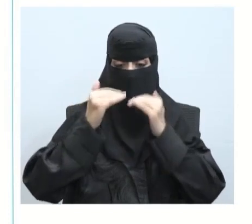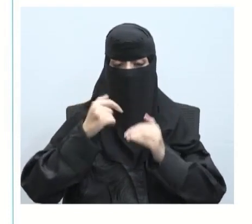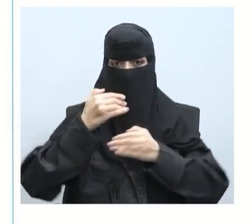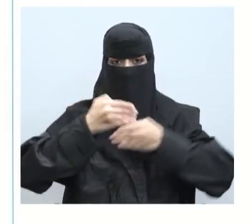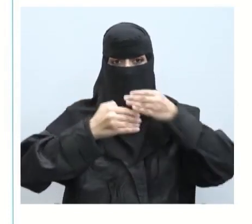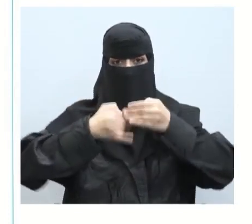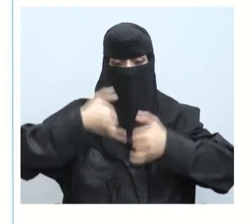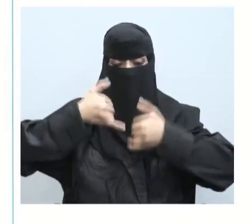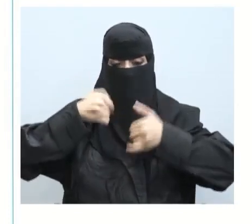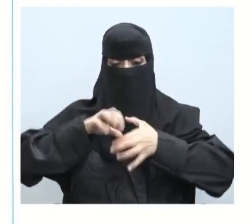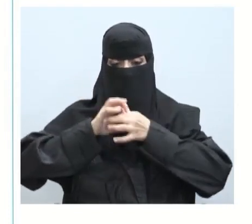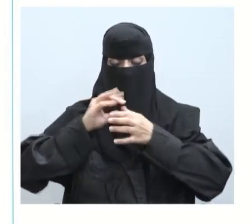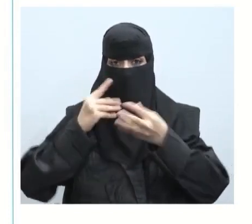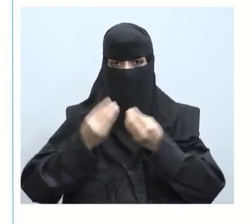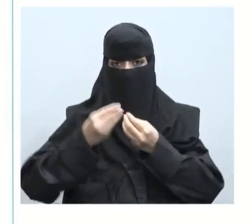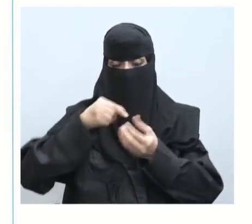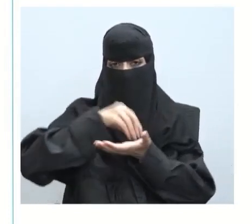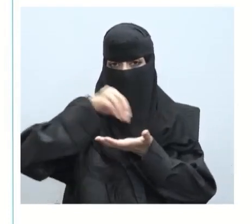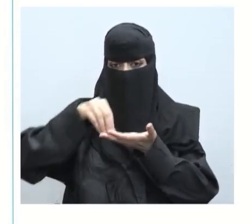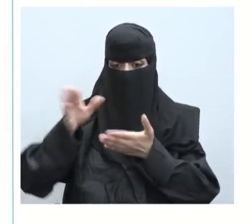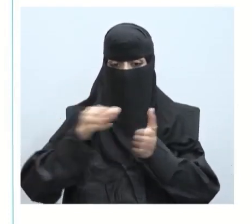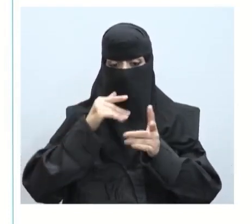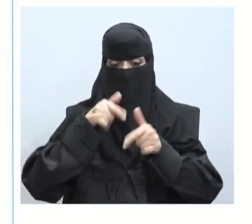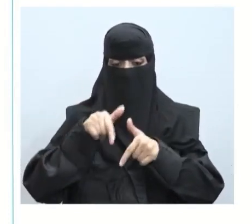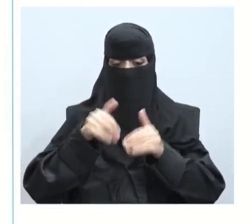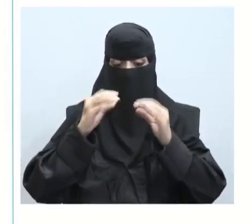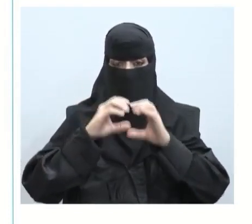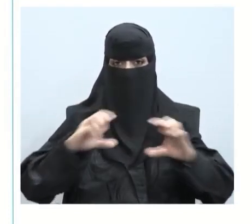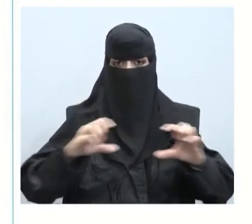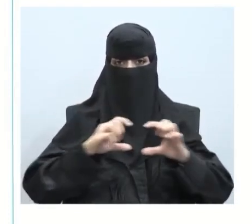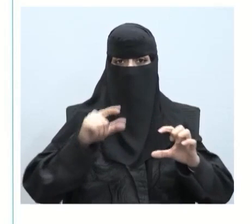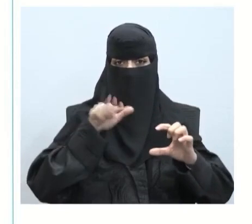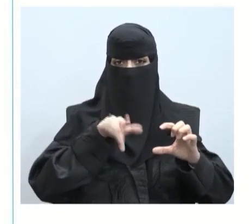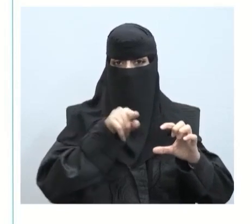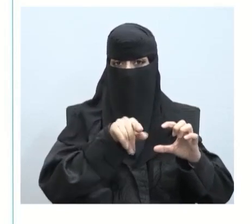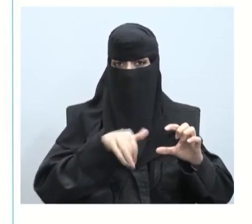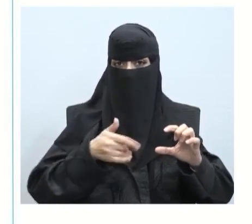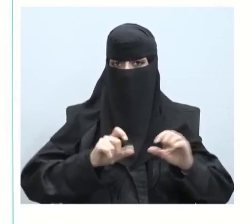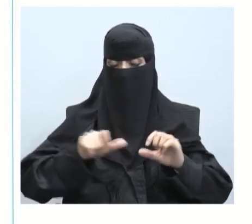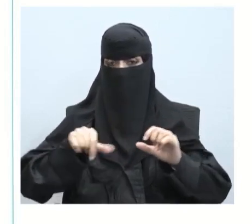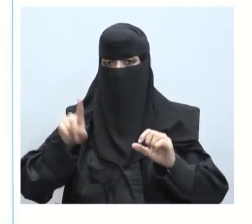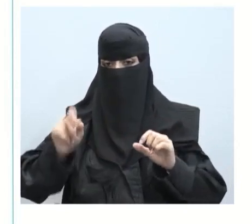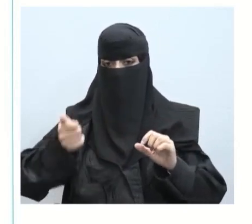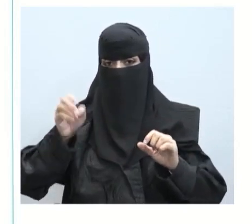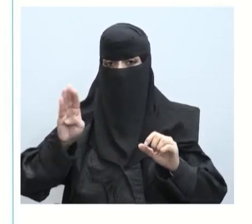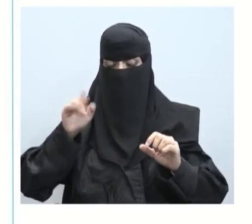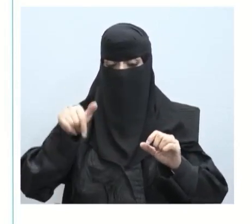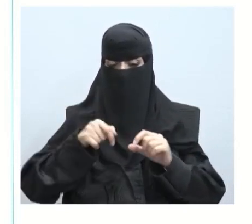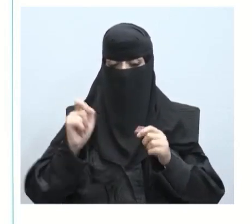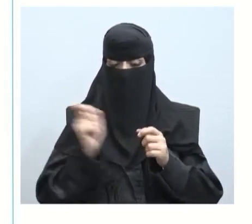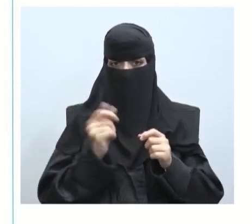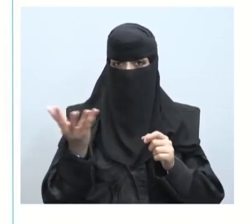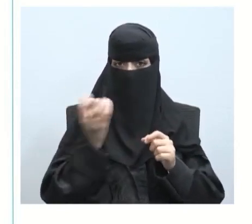لإنشاء عملاء للتواصل مع وسطاء الـ mqtt. إذن سنقوم في PyCharm بكتابة أو